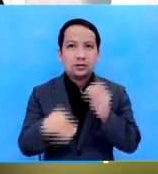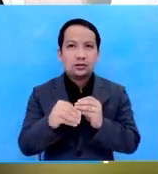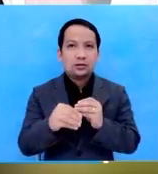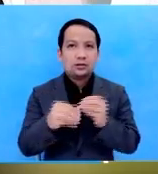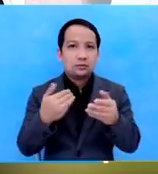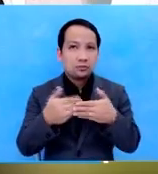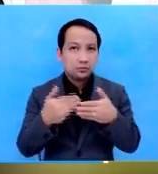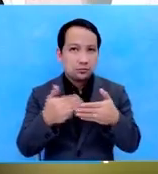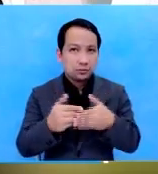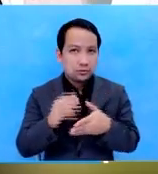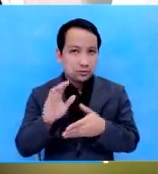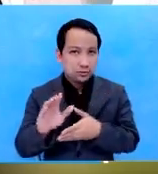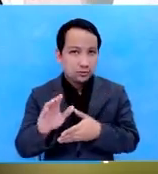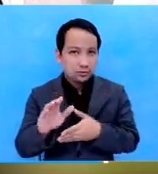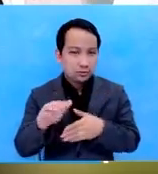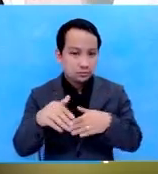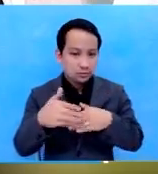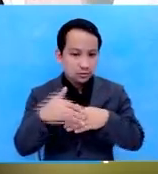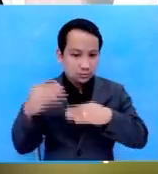po sa mga baybayin?